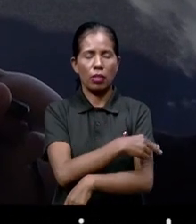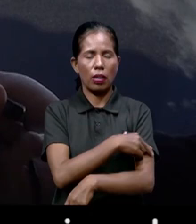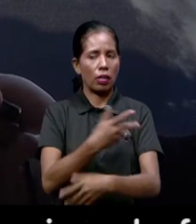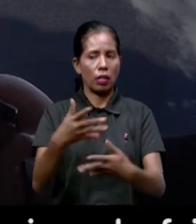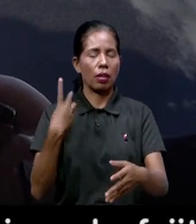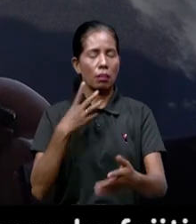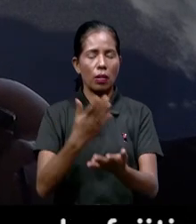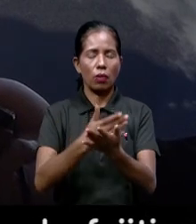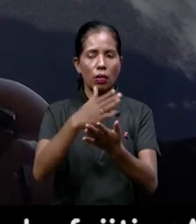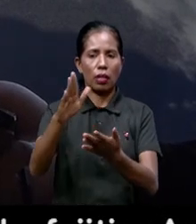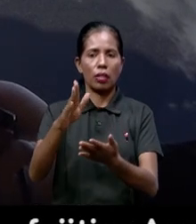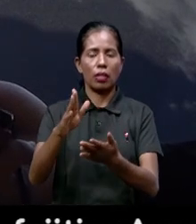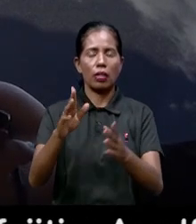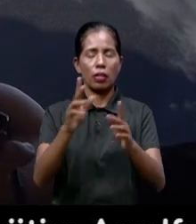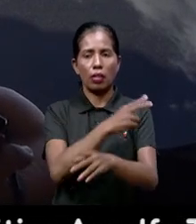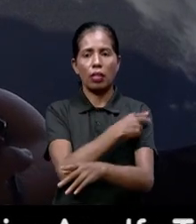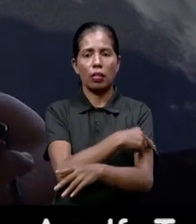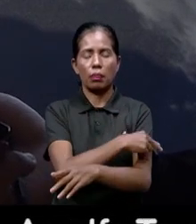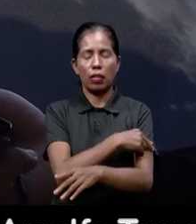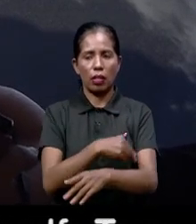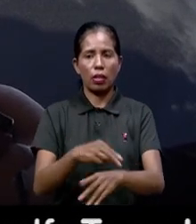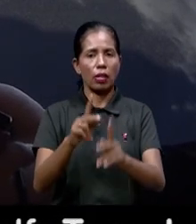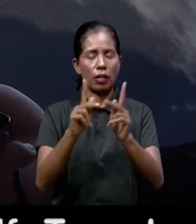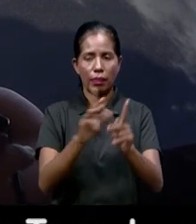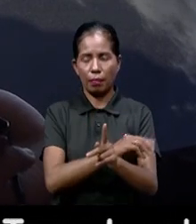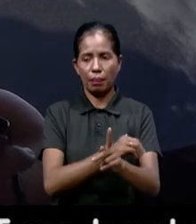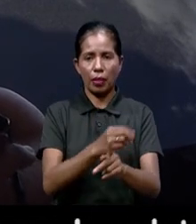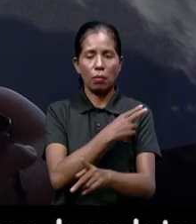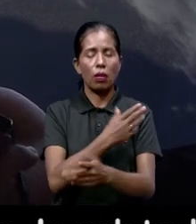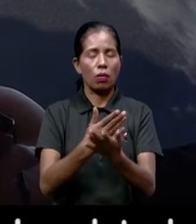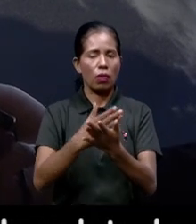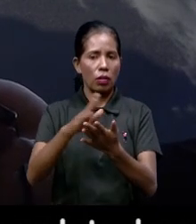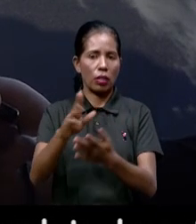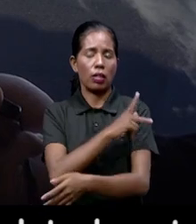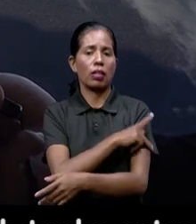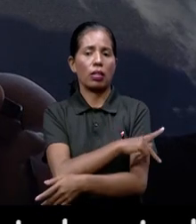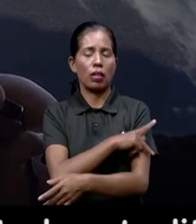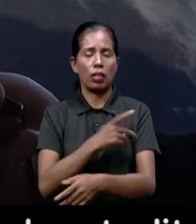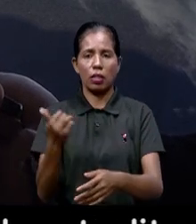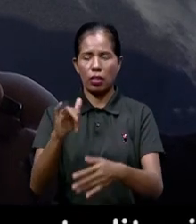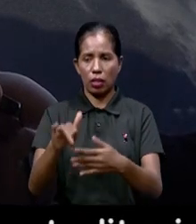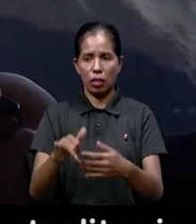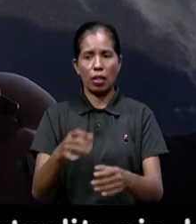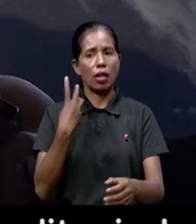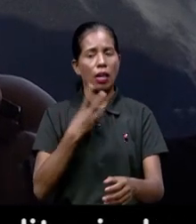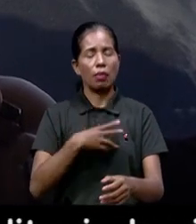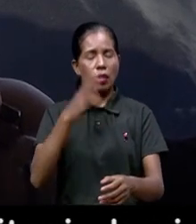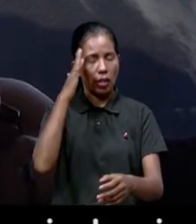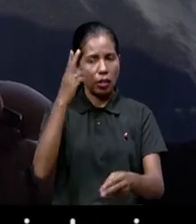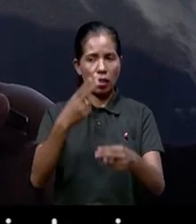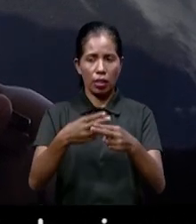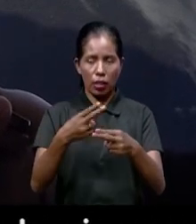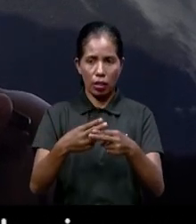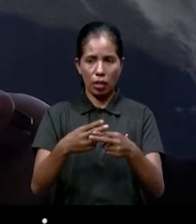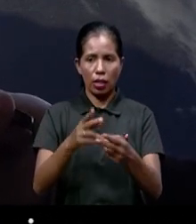ia poti. Ne bibi kona. Se kono bai hospital lai ha. Kalau kami hati nenek nara nona,